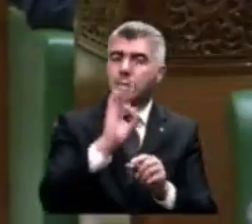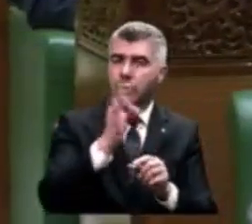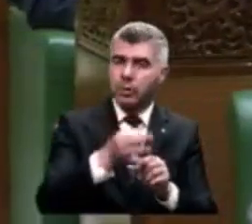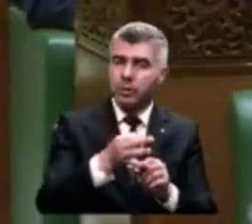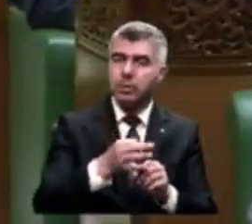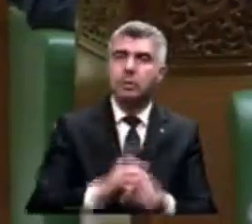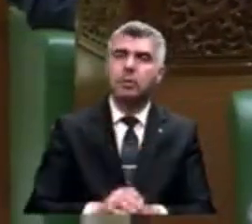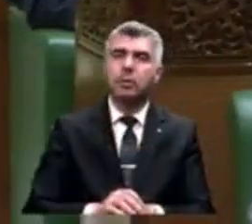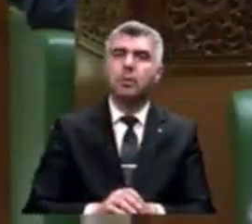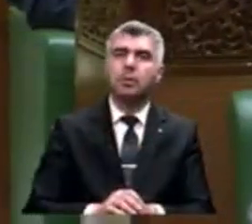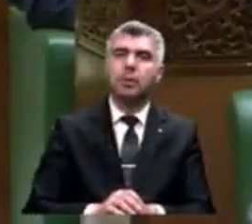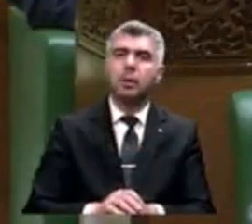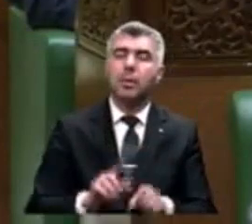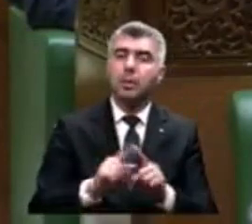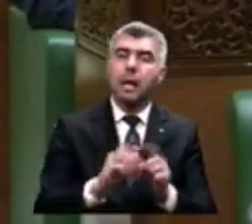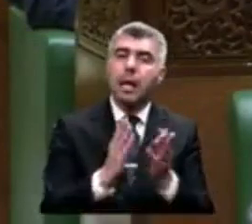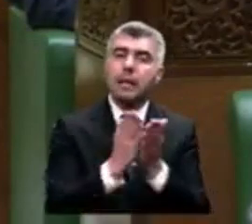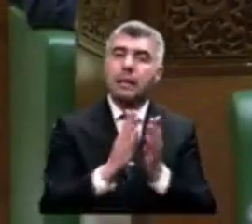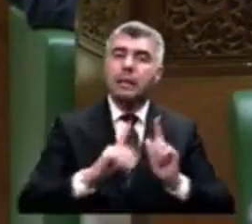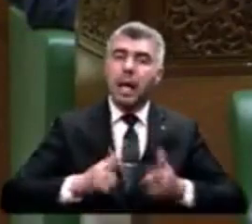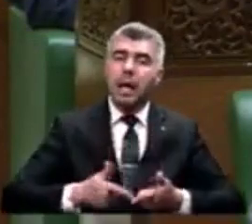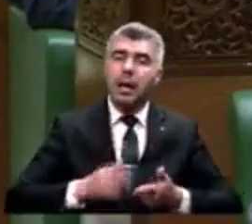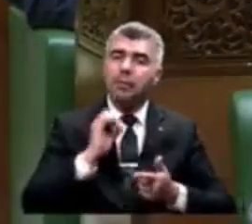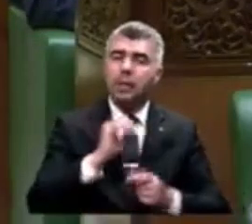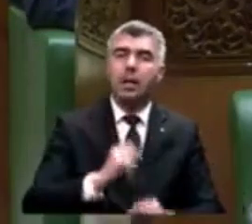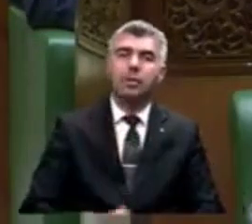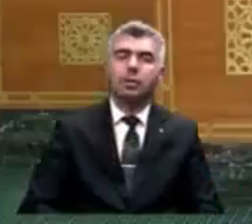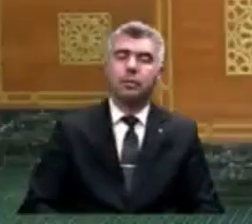علاقه بتعليم هذا التلميذ.